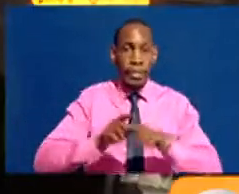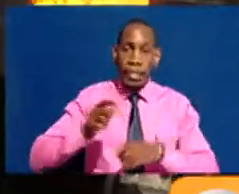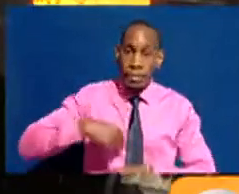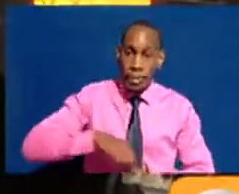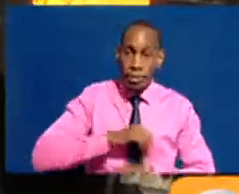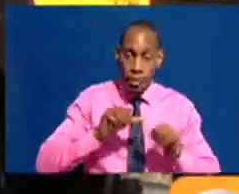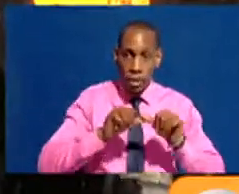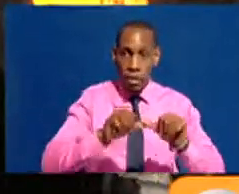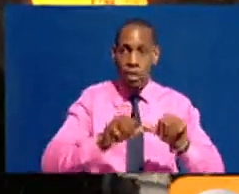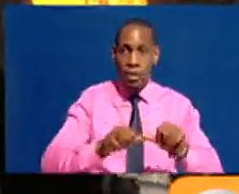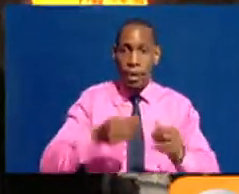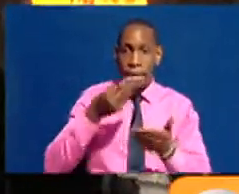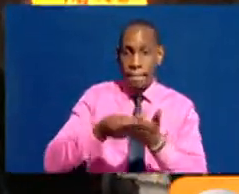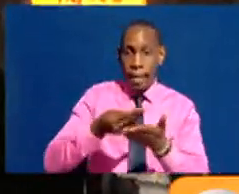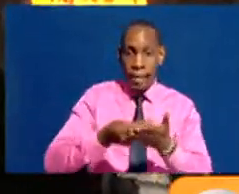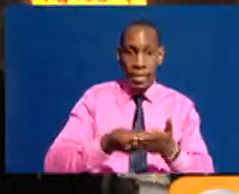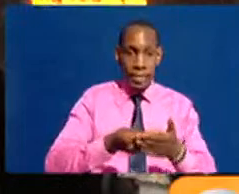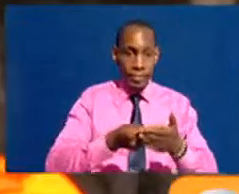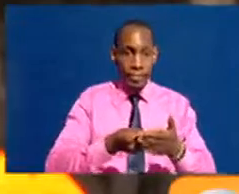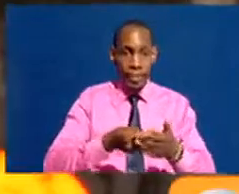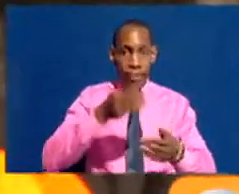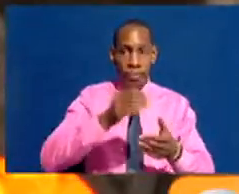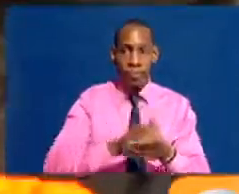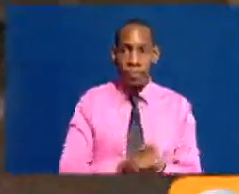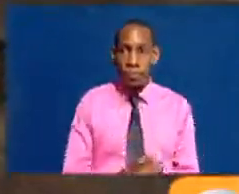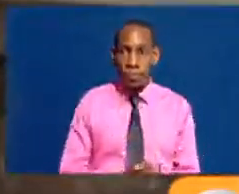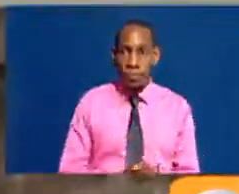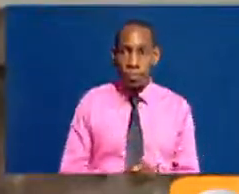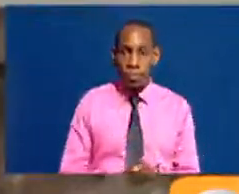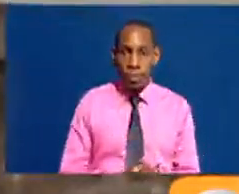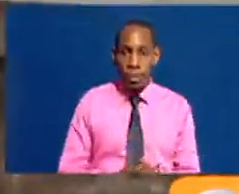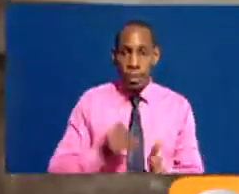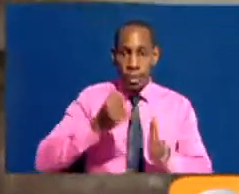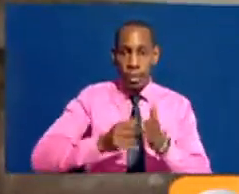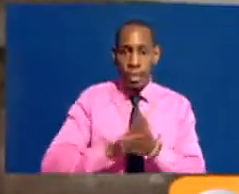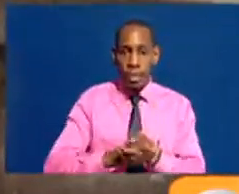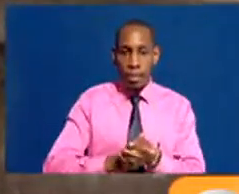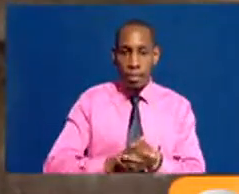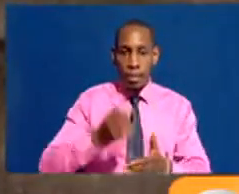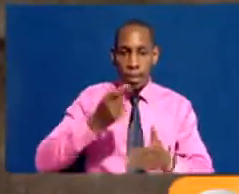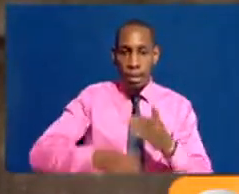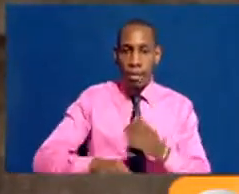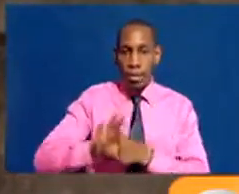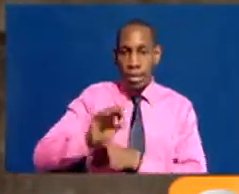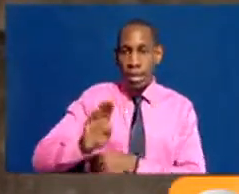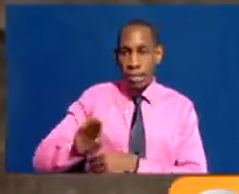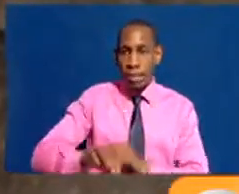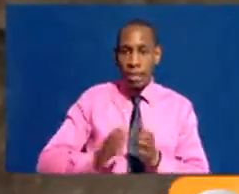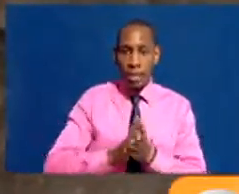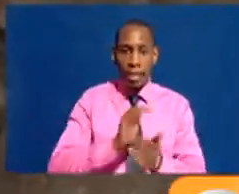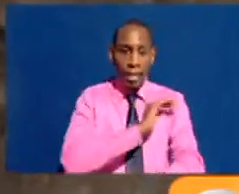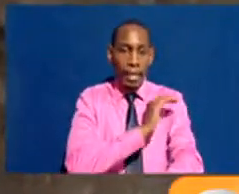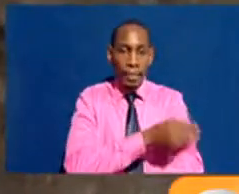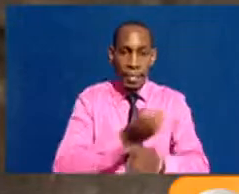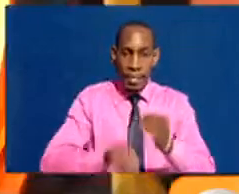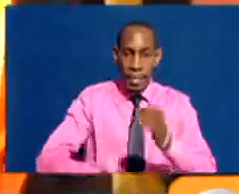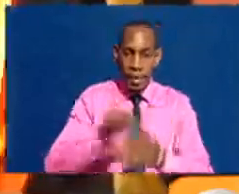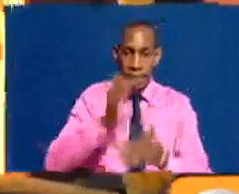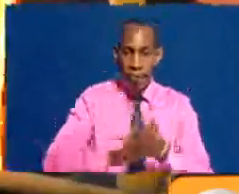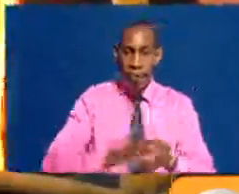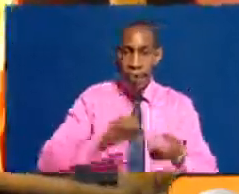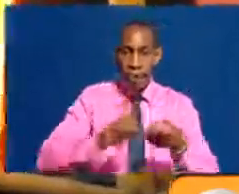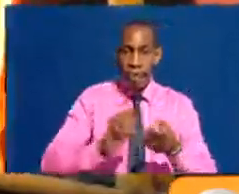nabaki pesa yetu hapa. Mradi huu wa zaidi ya shilingi bilioni 30 kwa sasa ina uwezo wa kuzalisha vyuma